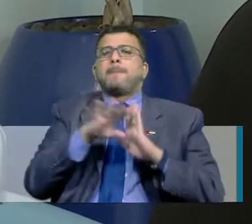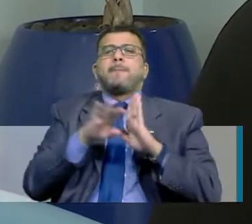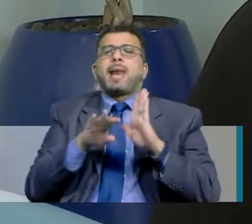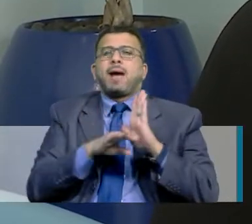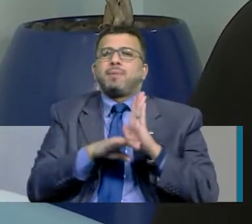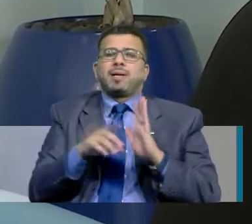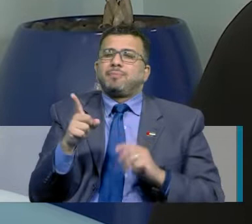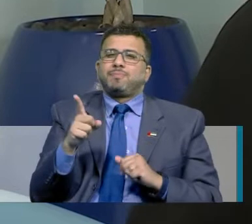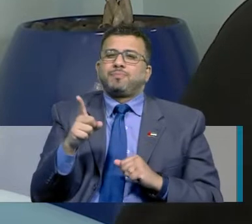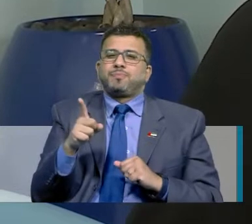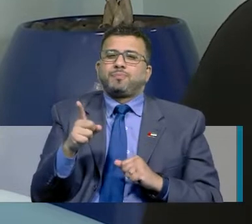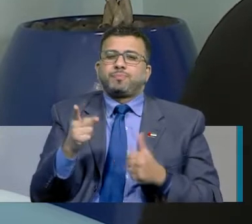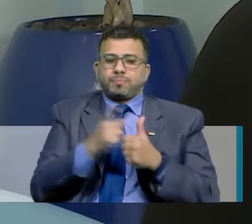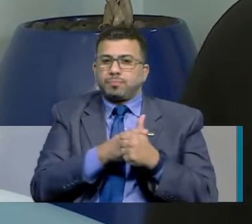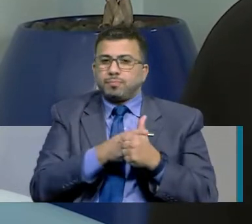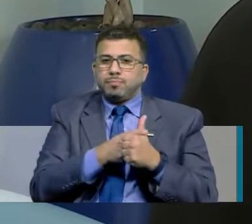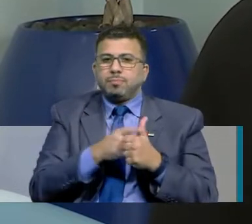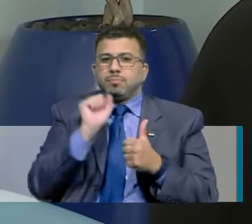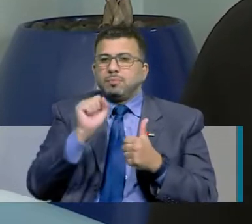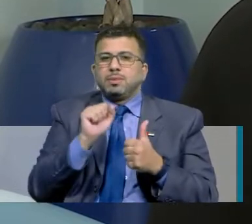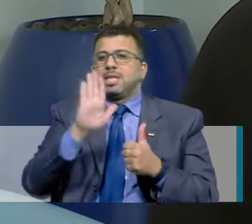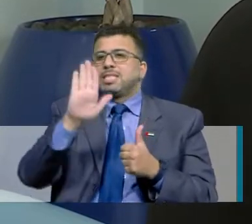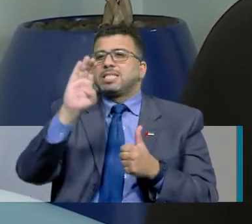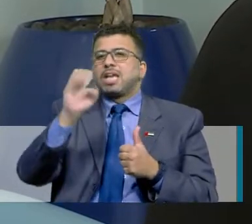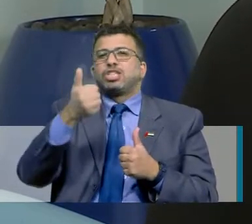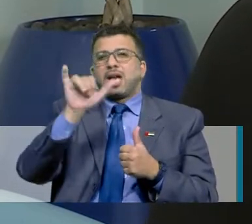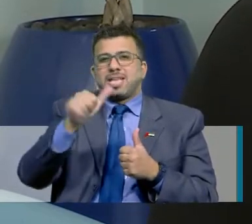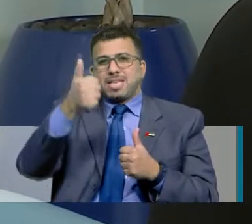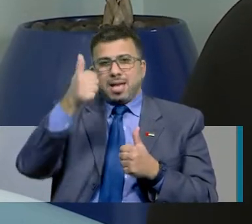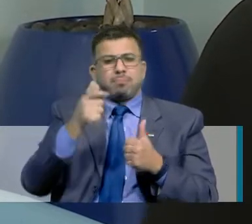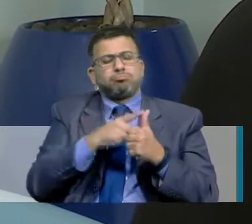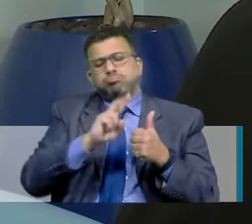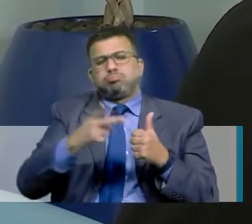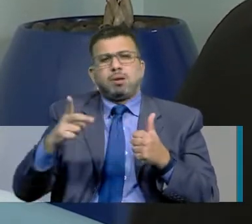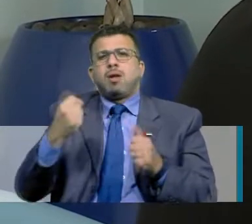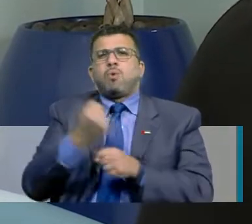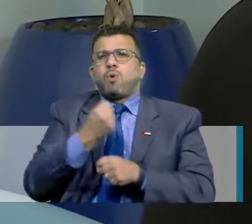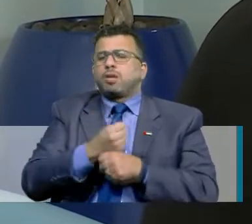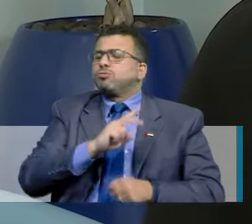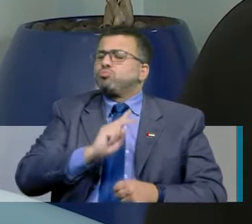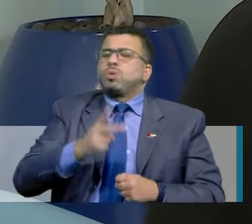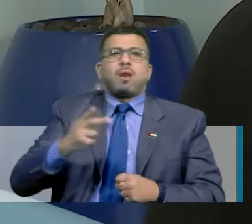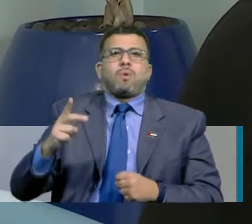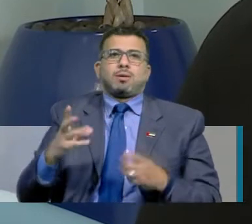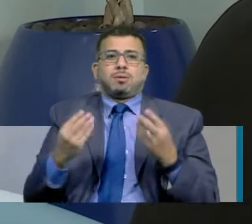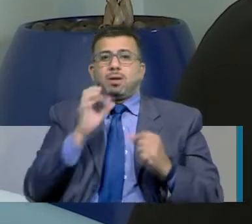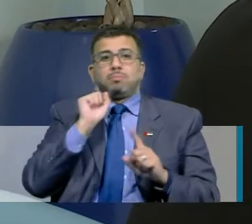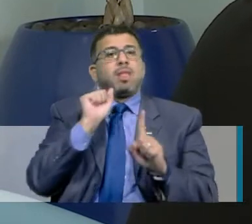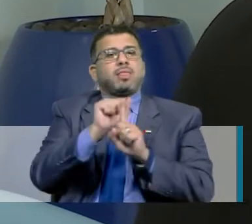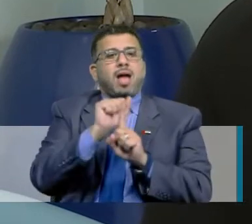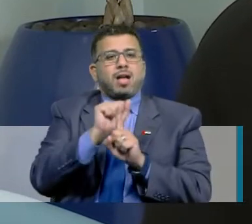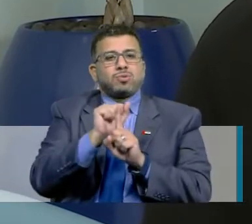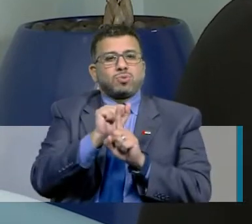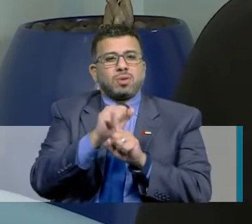البرنامج غطينا فيه المسارات اللي عندنا في سجايا المختلفه، وعندنا ورش متنوعه جدا كلها